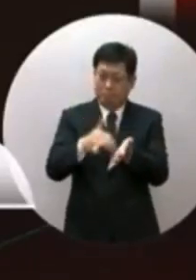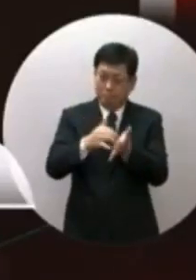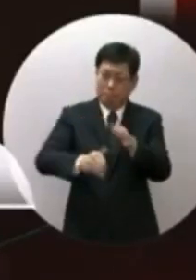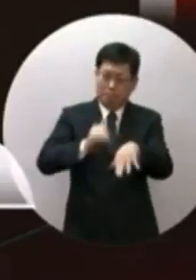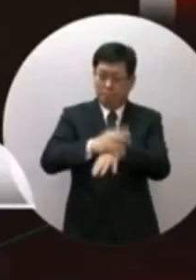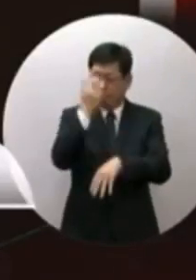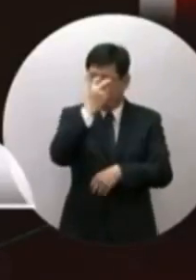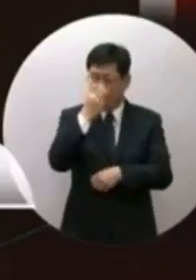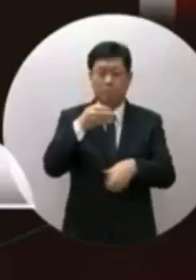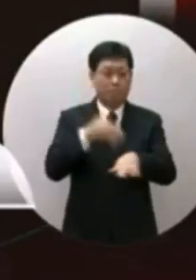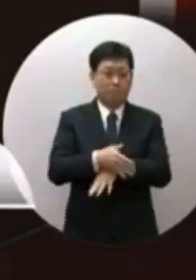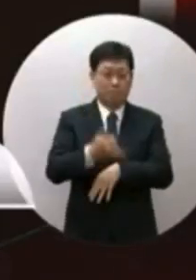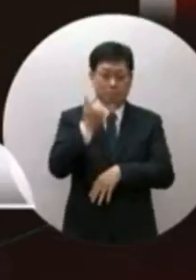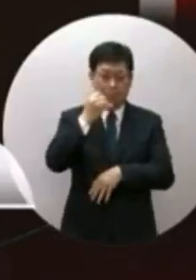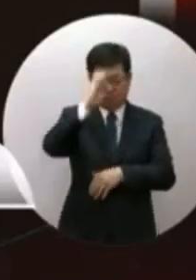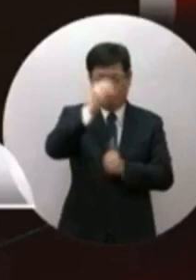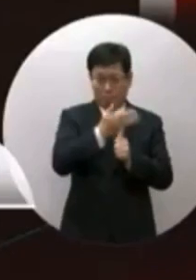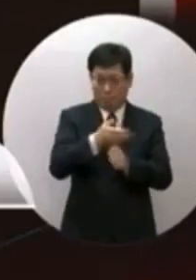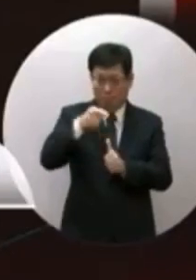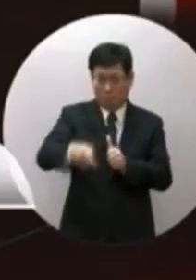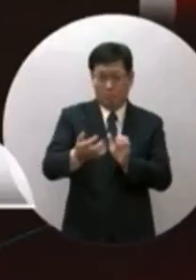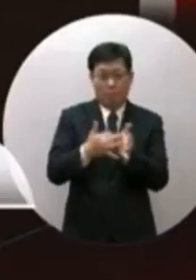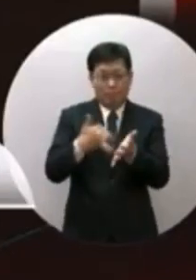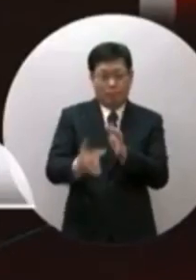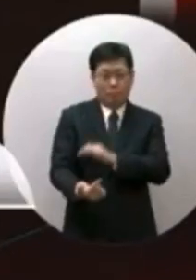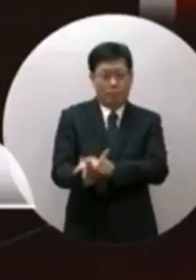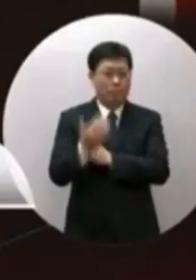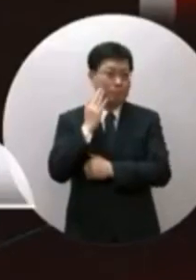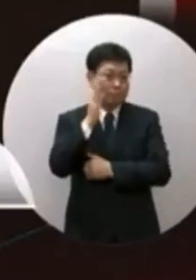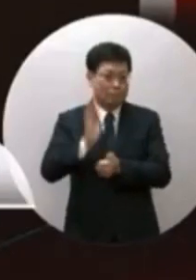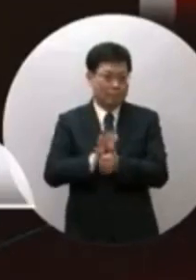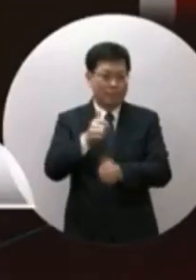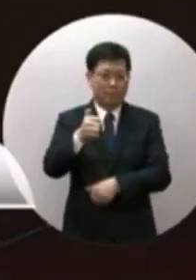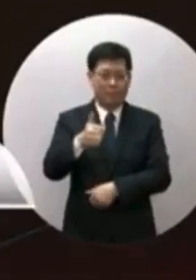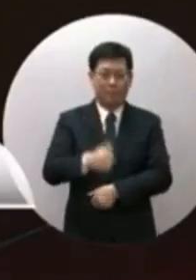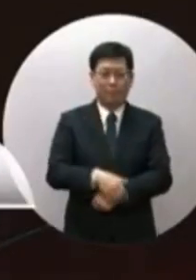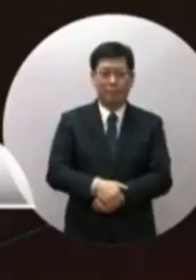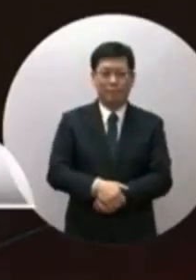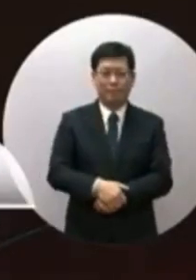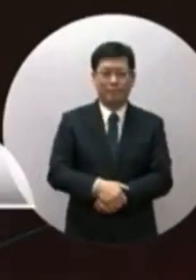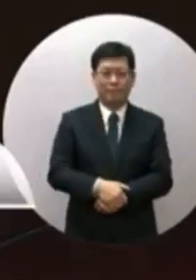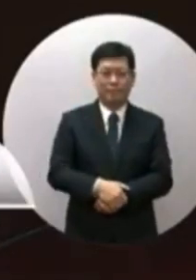完成审议，让防疫纾困振兴预算能顺利推动。谢谢。